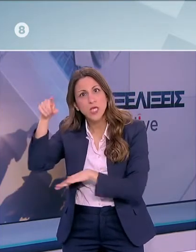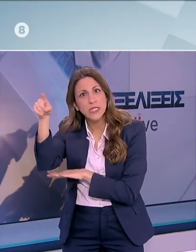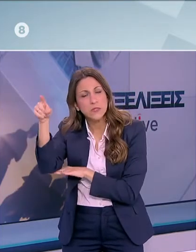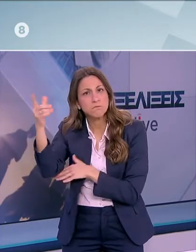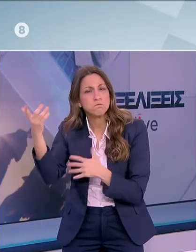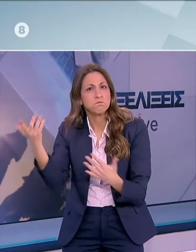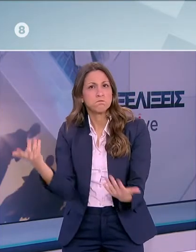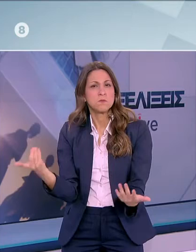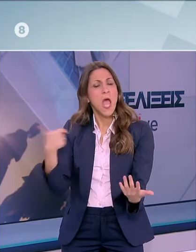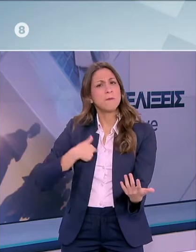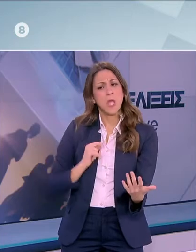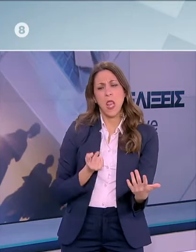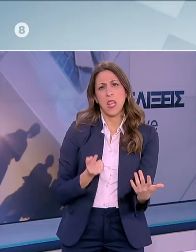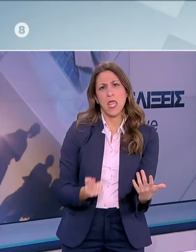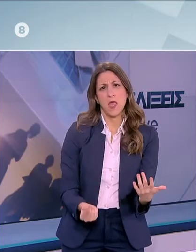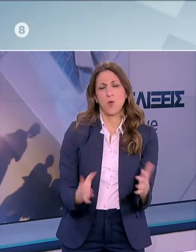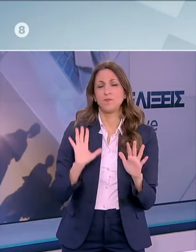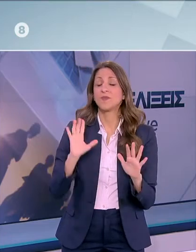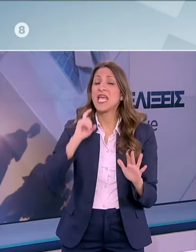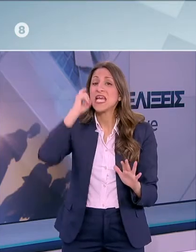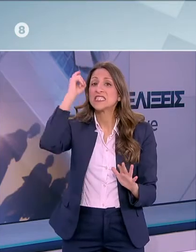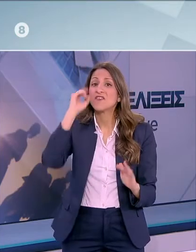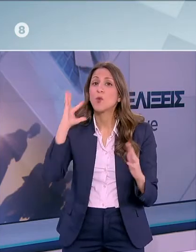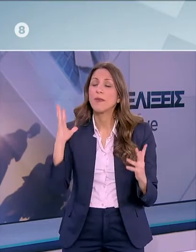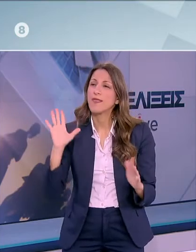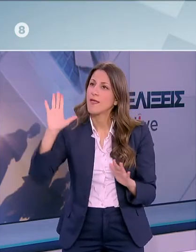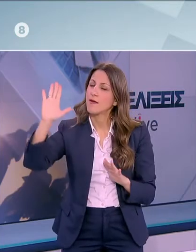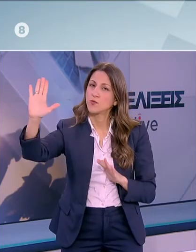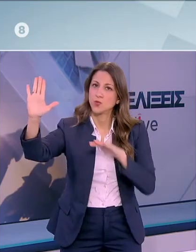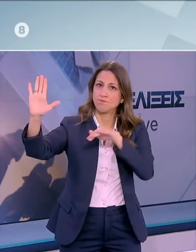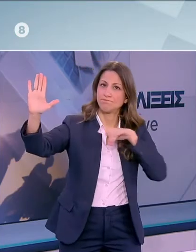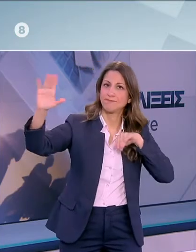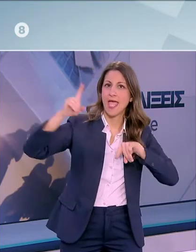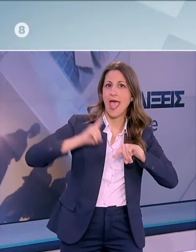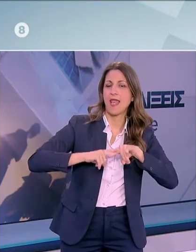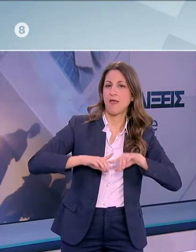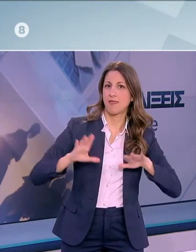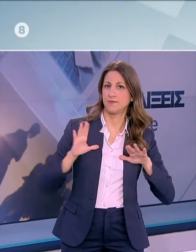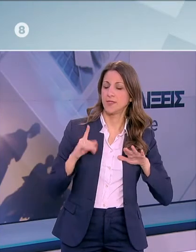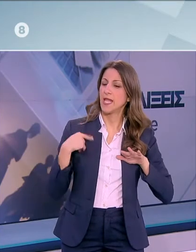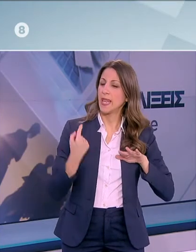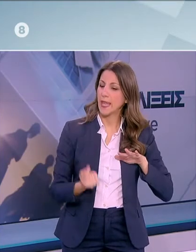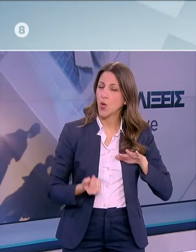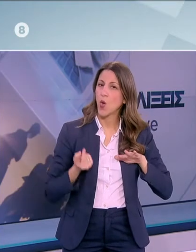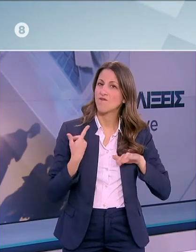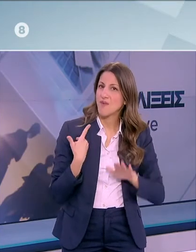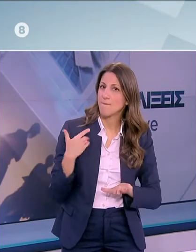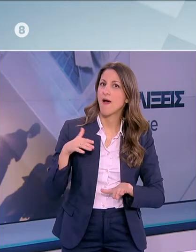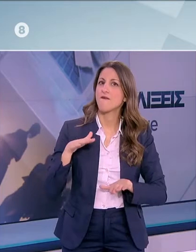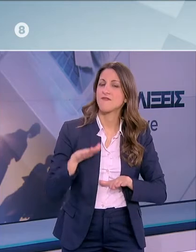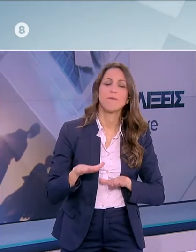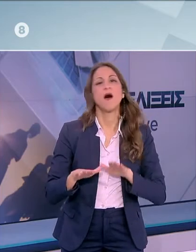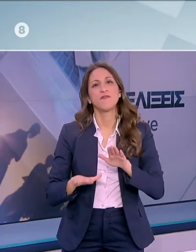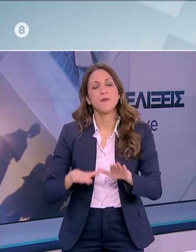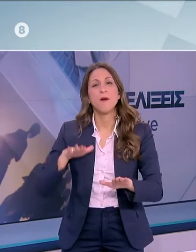να παρερμηνεύουμε τις καταστάσεις. Δεν πρέπει να παρερμηνεύουμε τα αληθινά γεγονότα. Οι χώρες κάνουν πολύ μικρά βήματα. Δεν υπάρχει αυτή τη